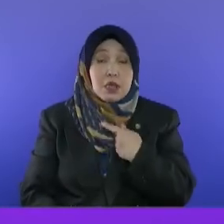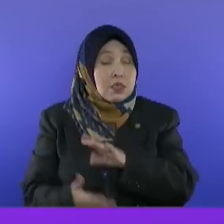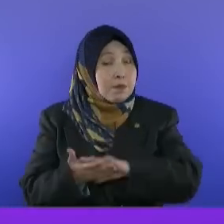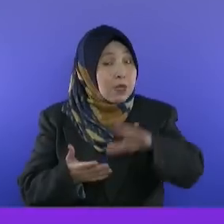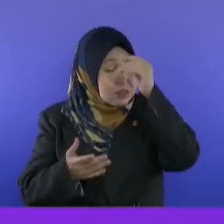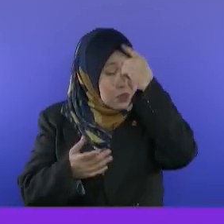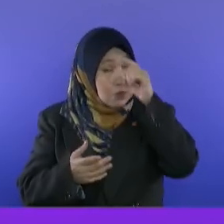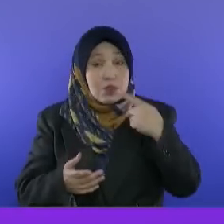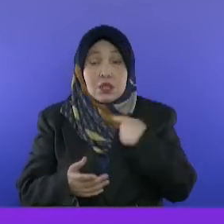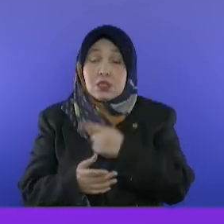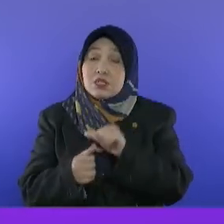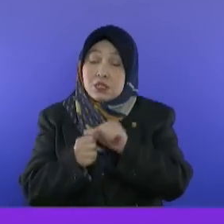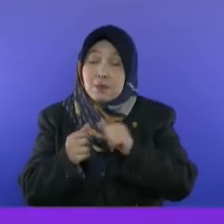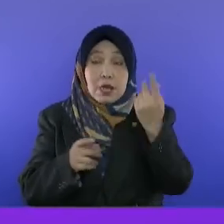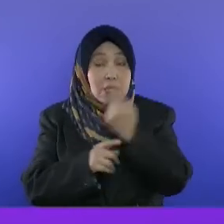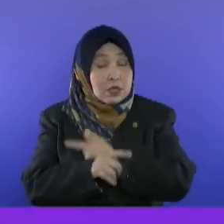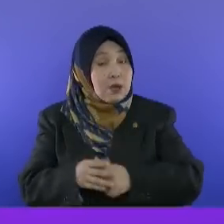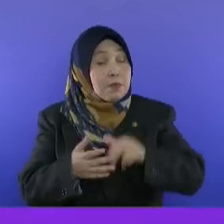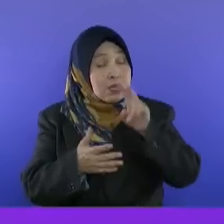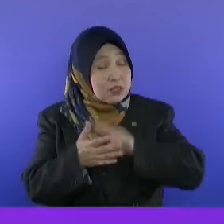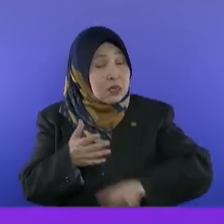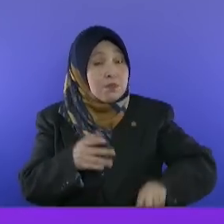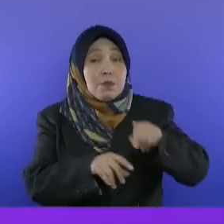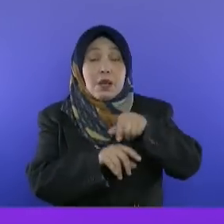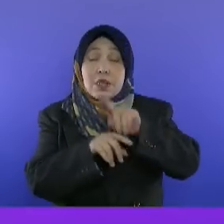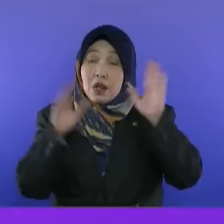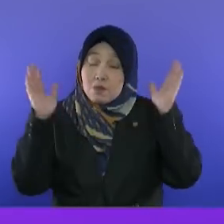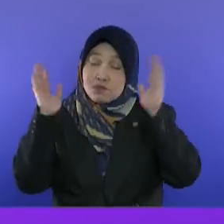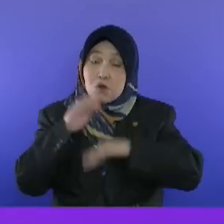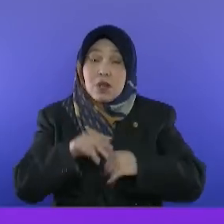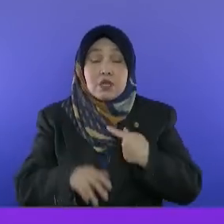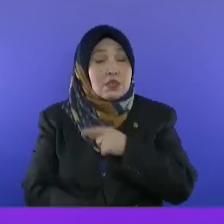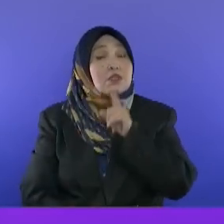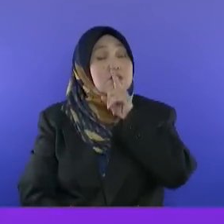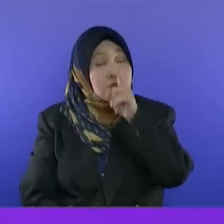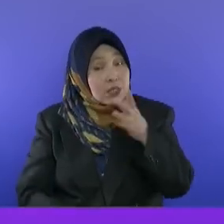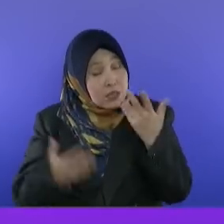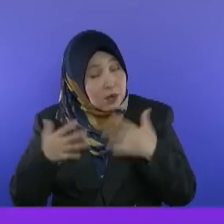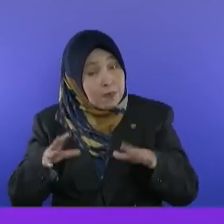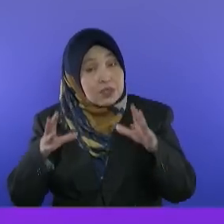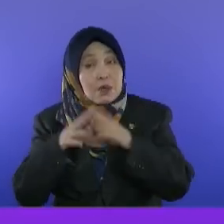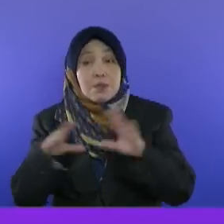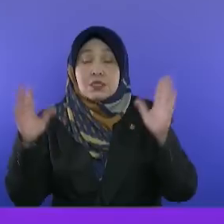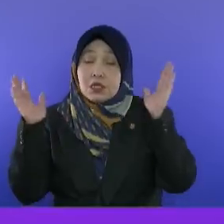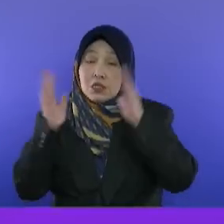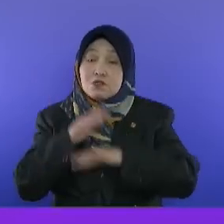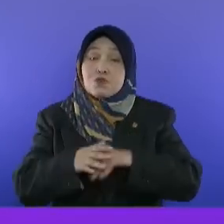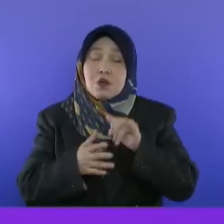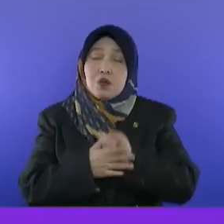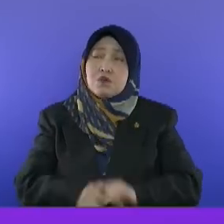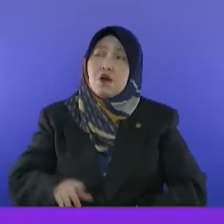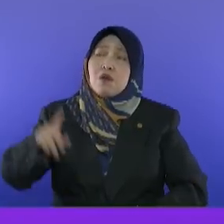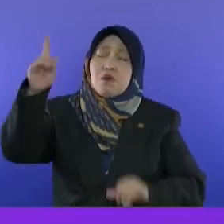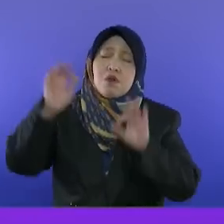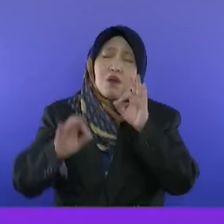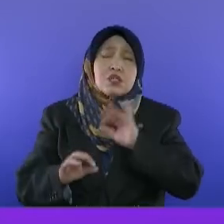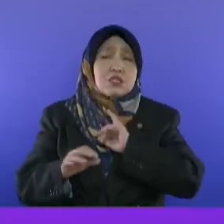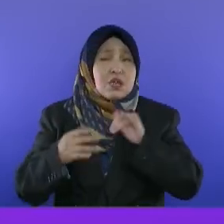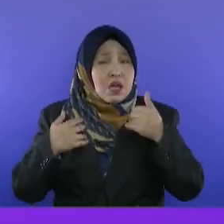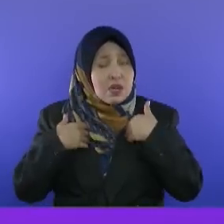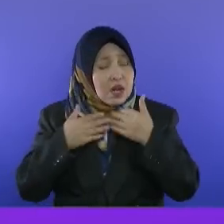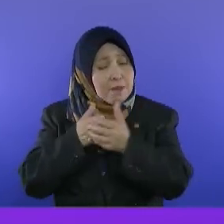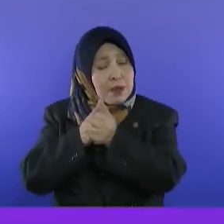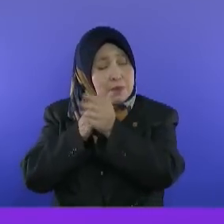pelajaran bagi kita Setiap kali kita membaca dua kalimat syahadat dalam salat kita misalnya sebenarnya lepas saja kita salat itu ya Allah kalau saya ini adalah